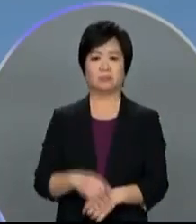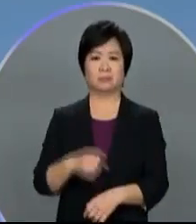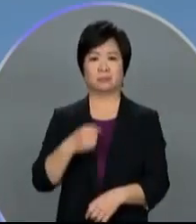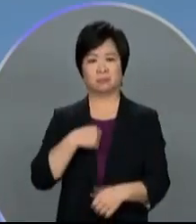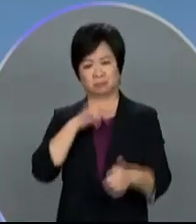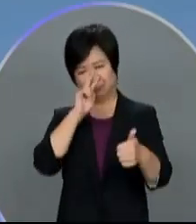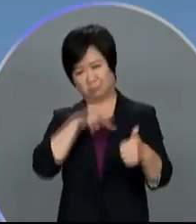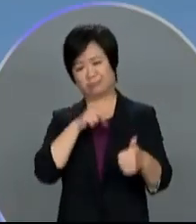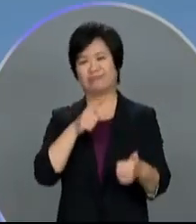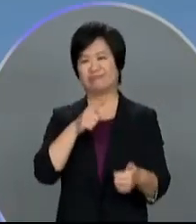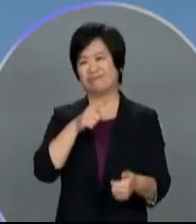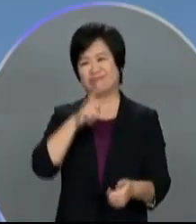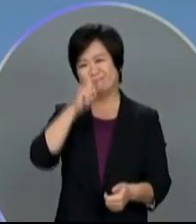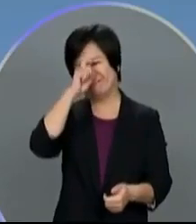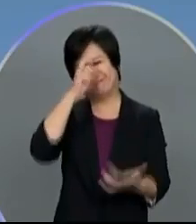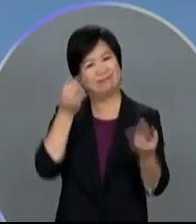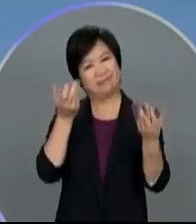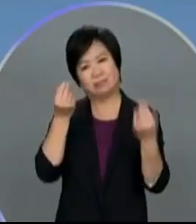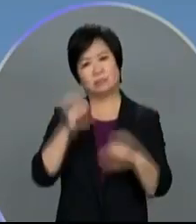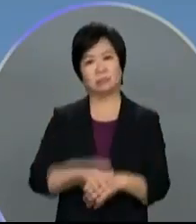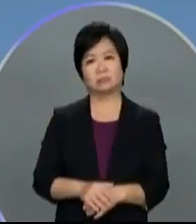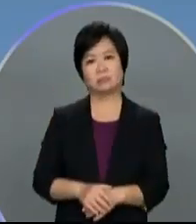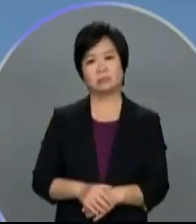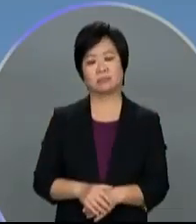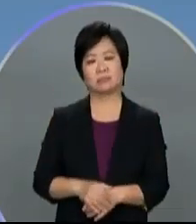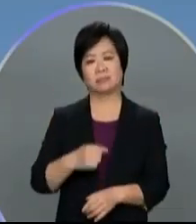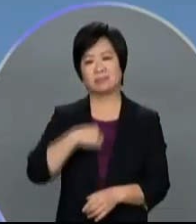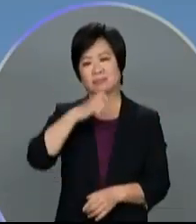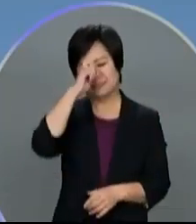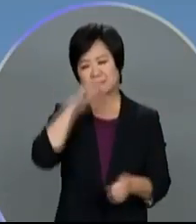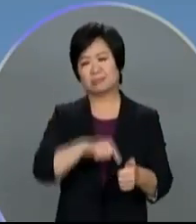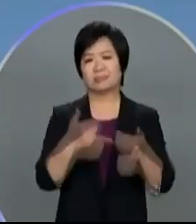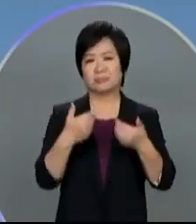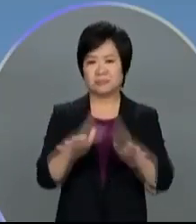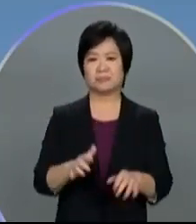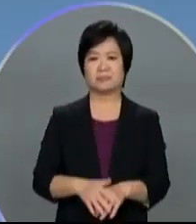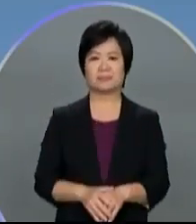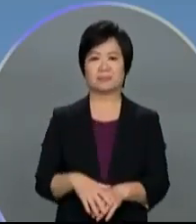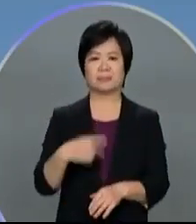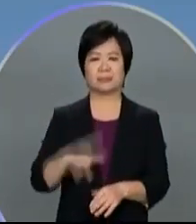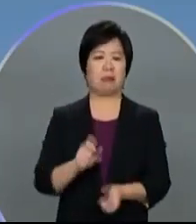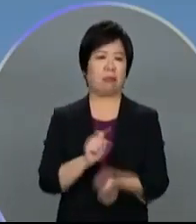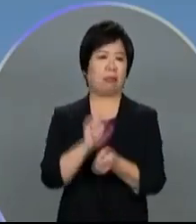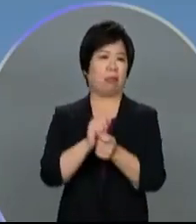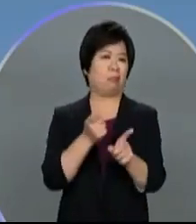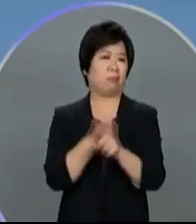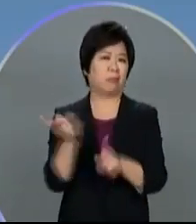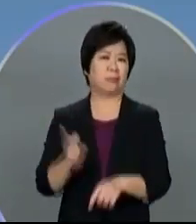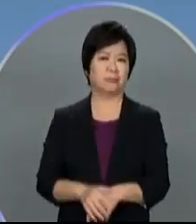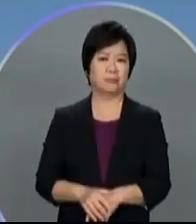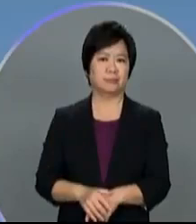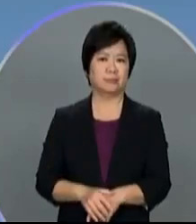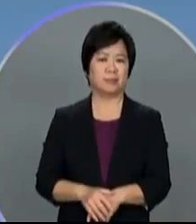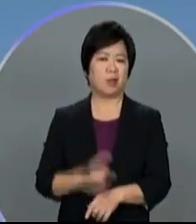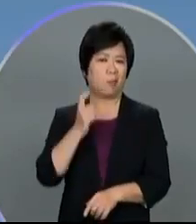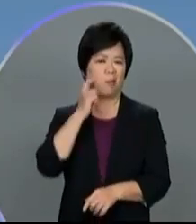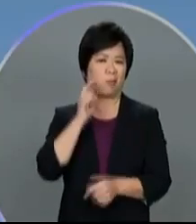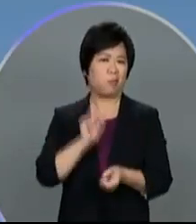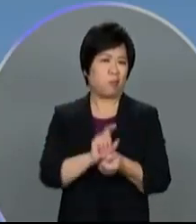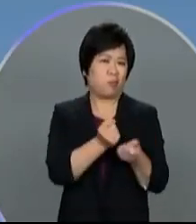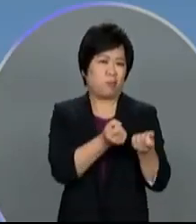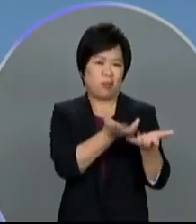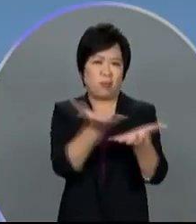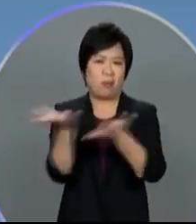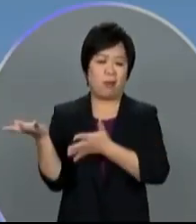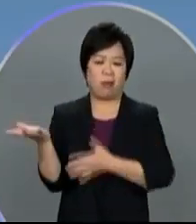他的期待也不高，我只希望他不要再扭曲事实，再讲假讯息，